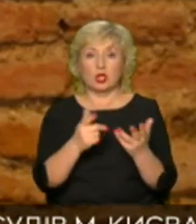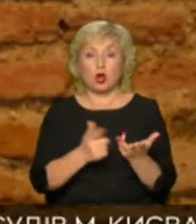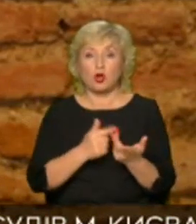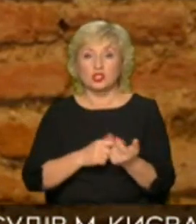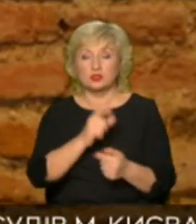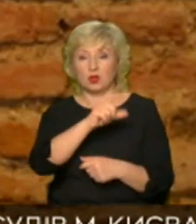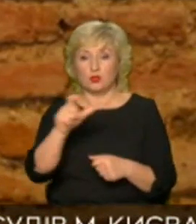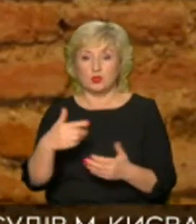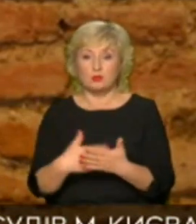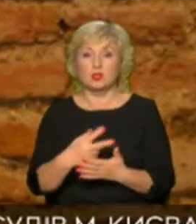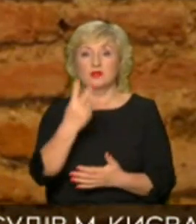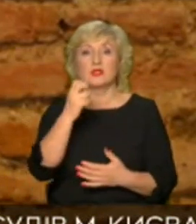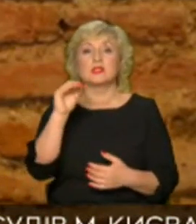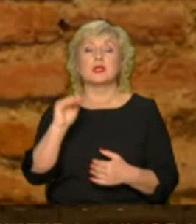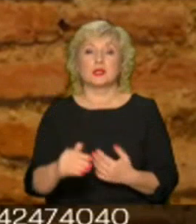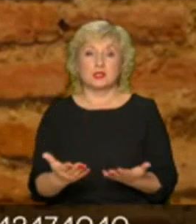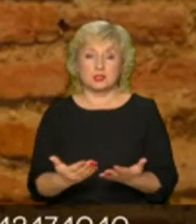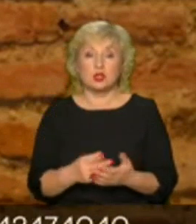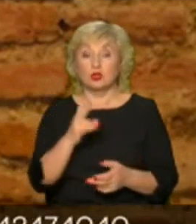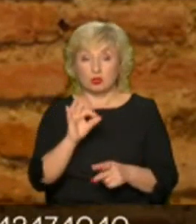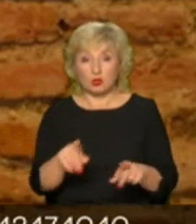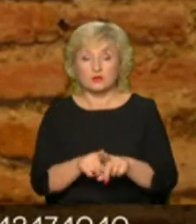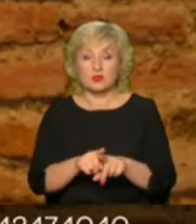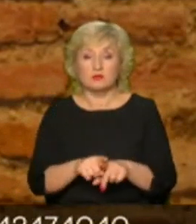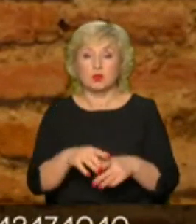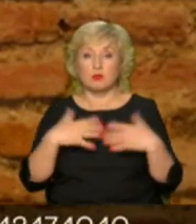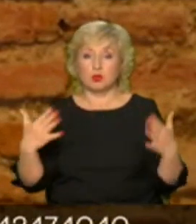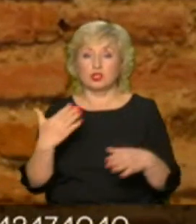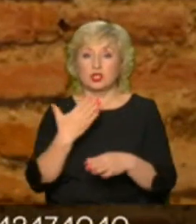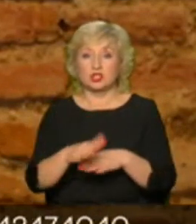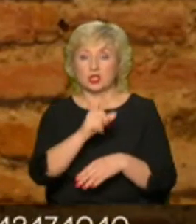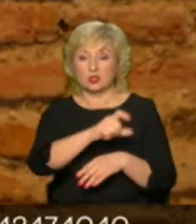в размере там 200 тысяч. Но, тем не менее, большая часть команды СІТІ